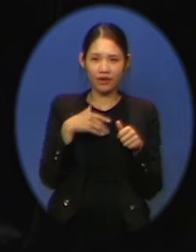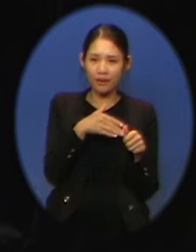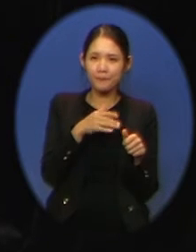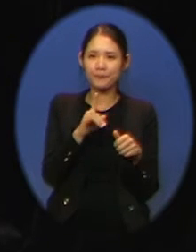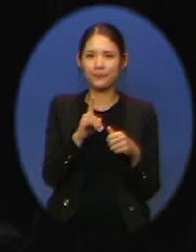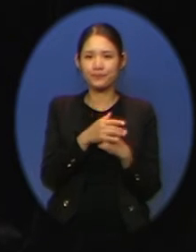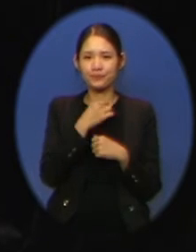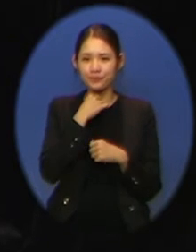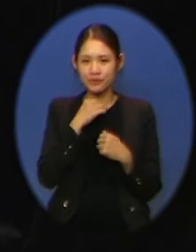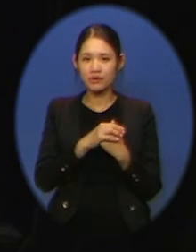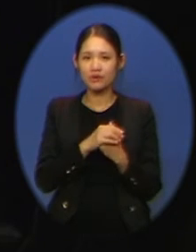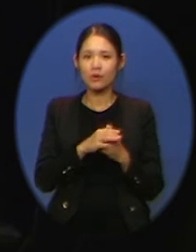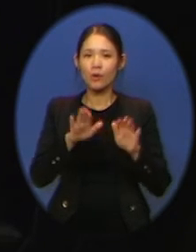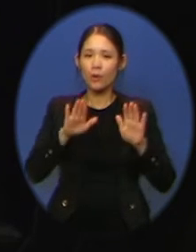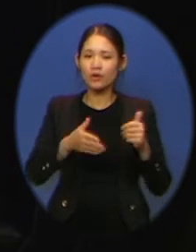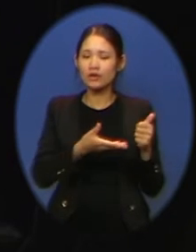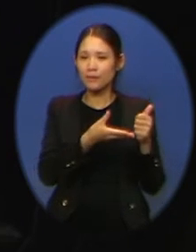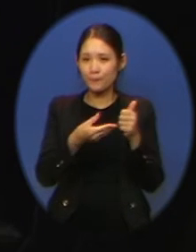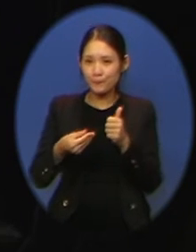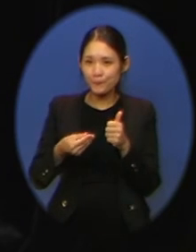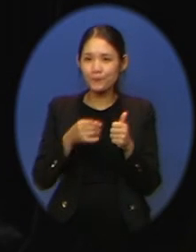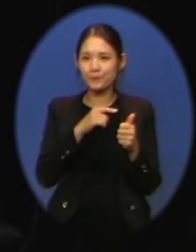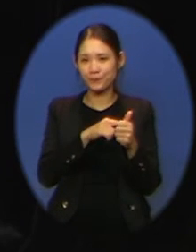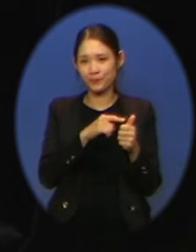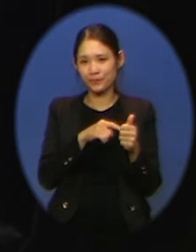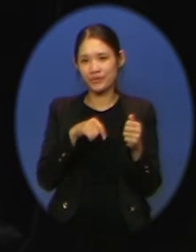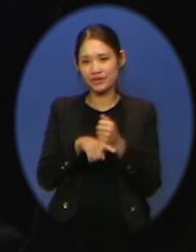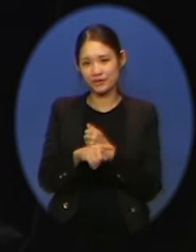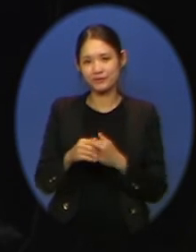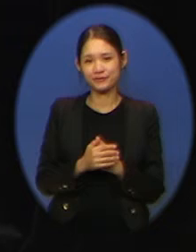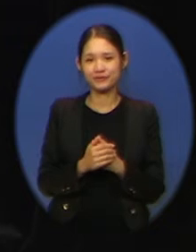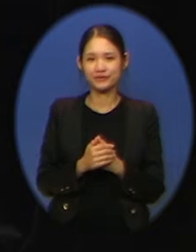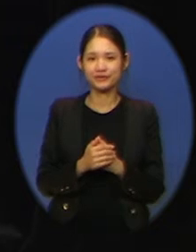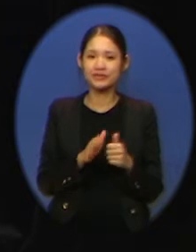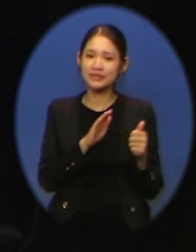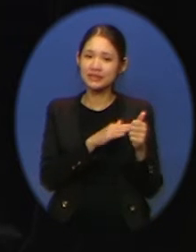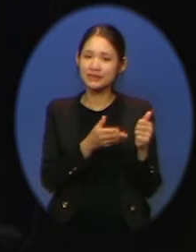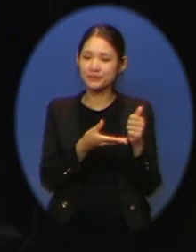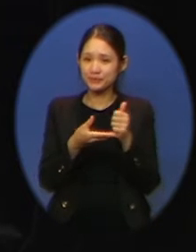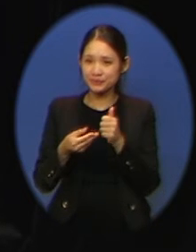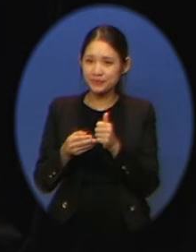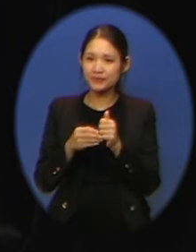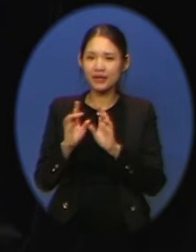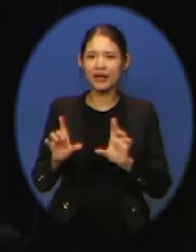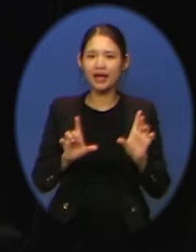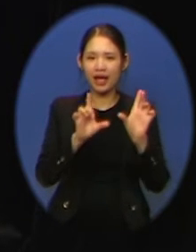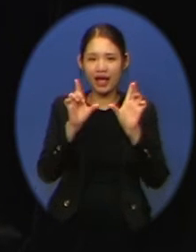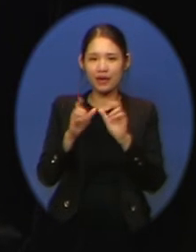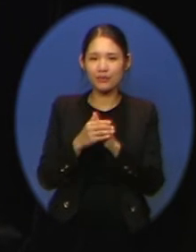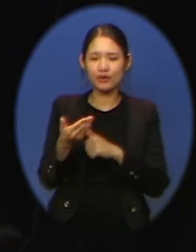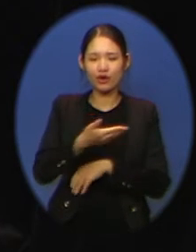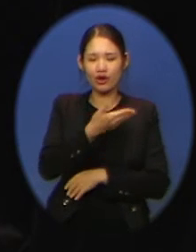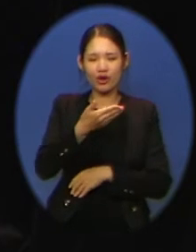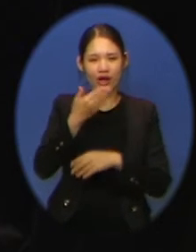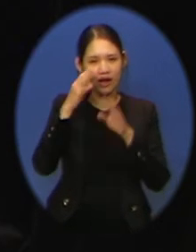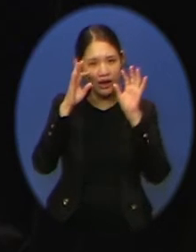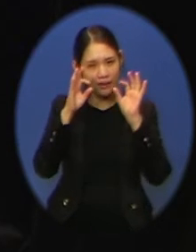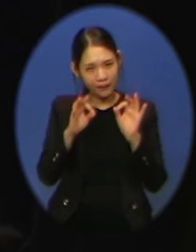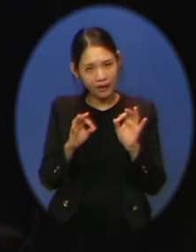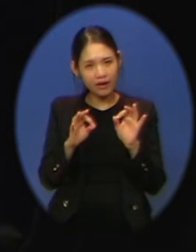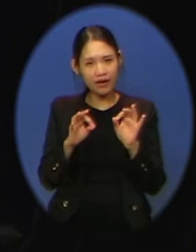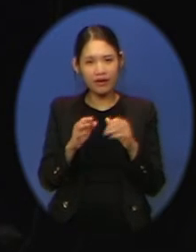하다가 바로 오늘 모실 분을 모셨는데요. 이분의 삶을 여러분들 한번 보시게 되면 이